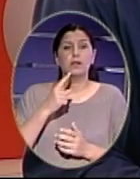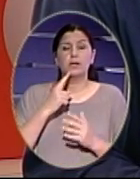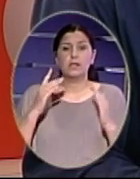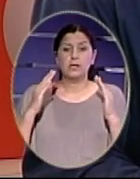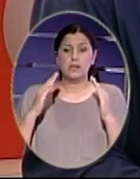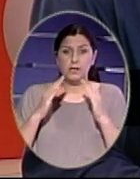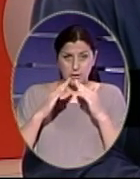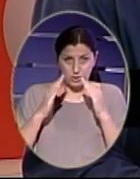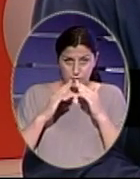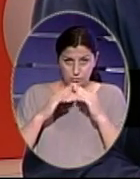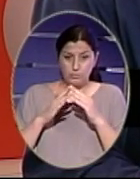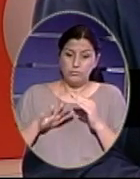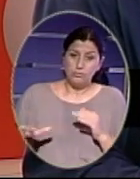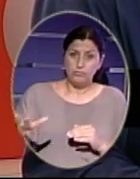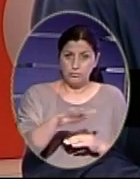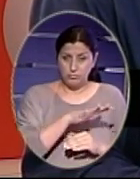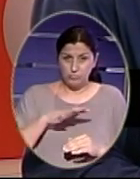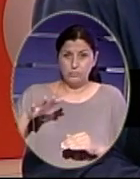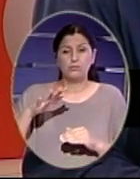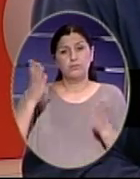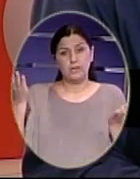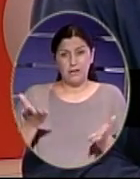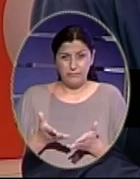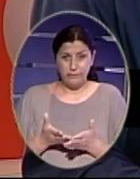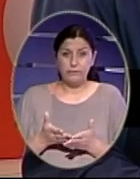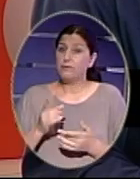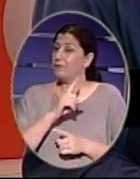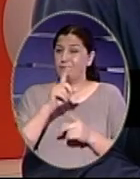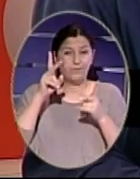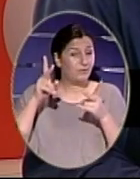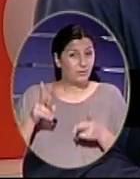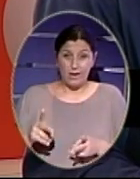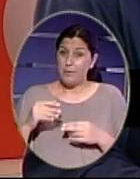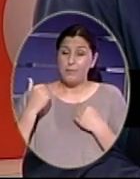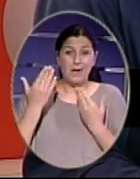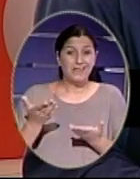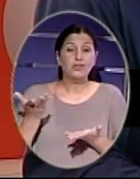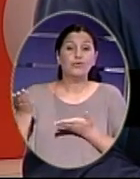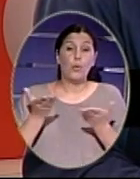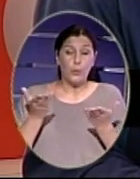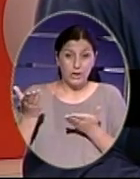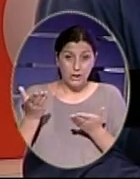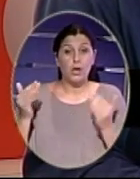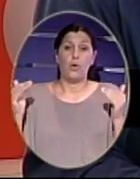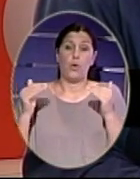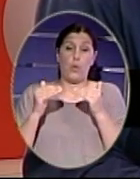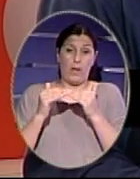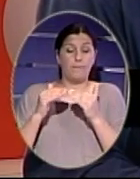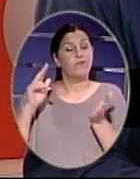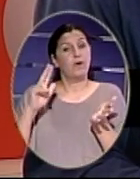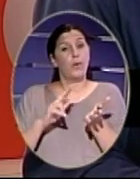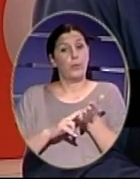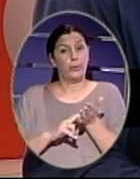ההתיישבות הספורדית שנעשית במרחב הנגב לא מאפשר מתן שירות הולם